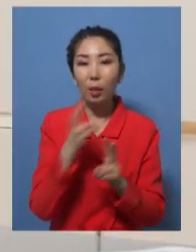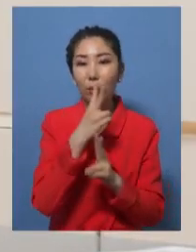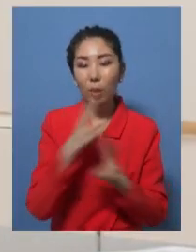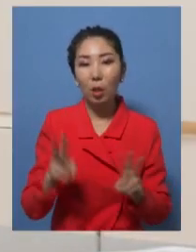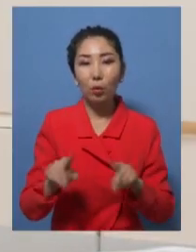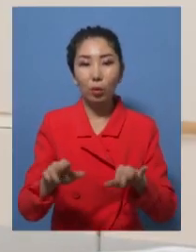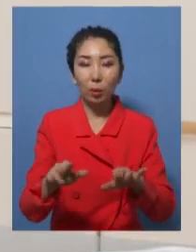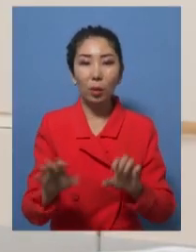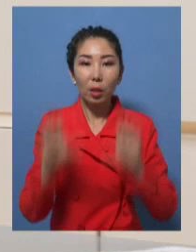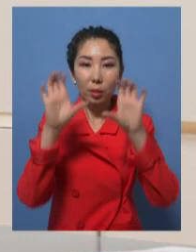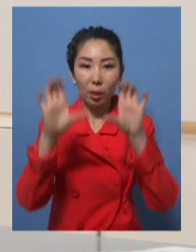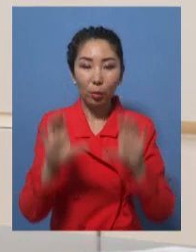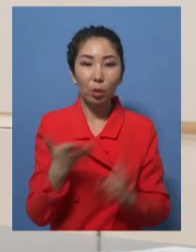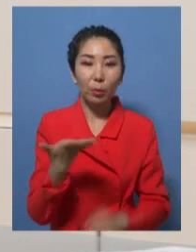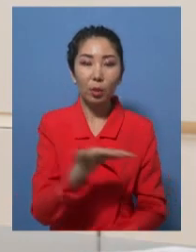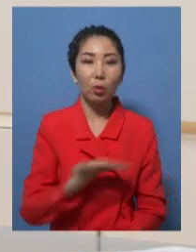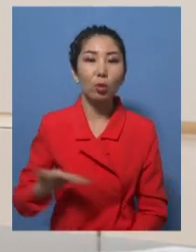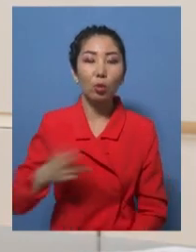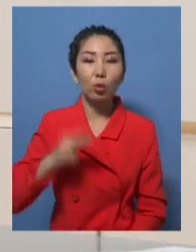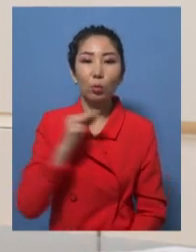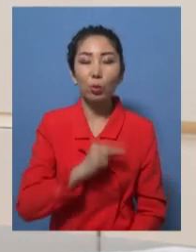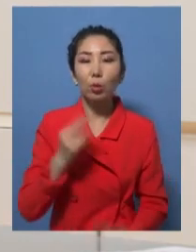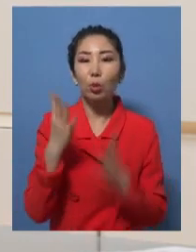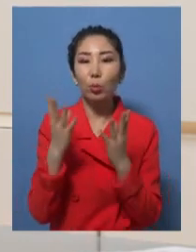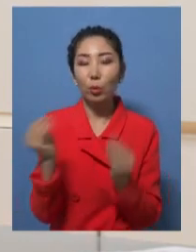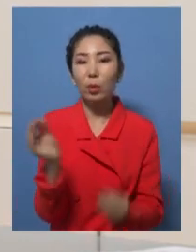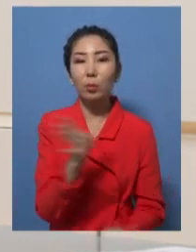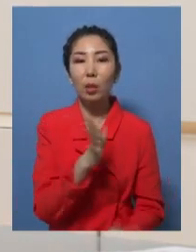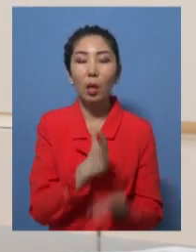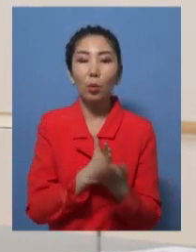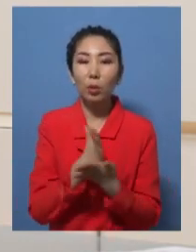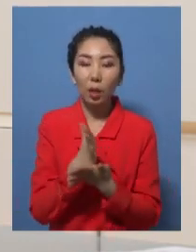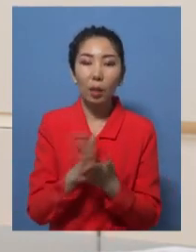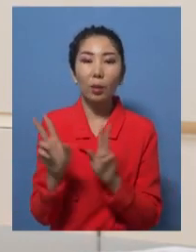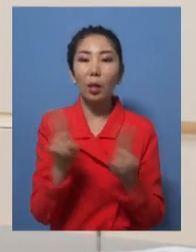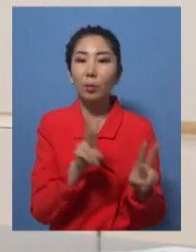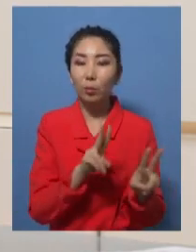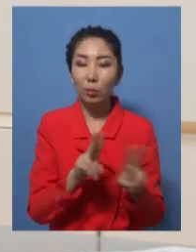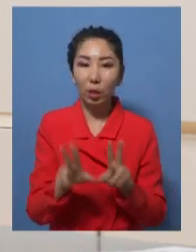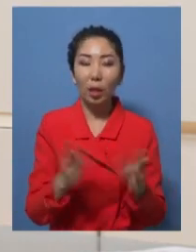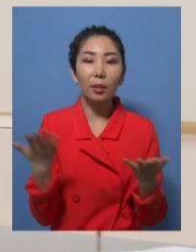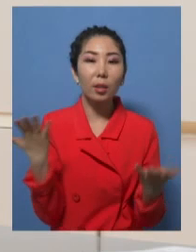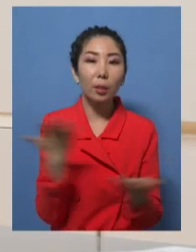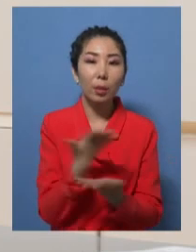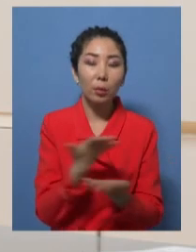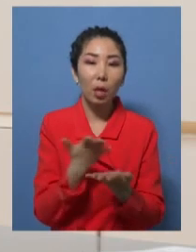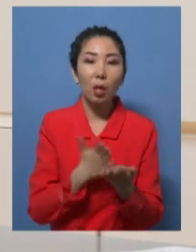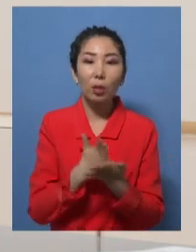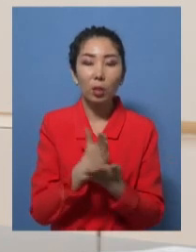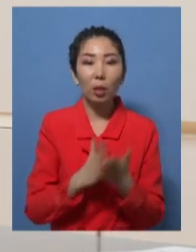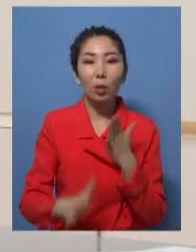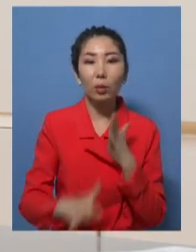функциямыз заң бойынша біздер сол күні жұмыс күні болып есептеледі. Оны қадағалап отырдық. Қандай да бір